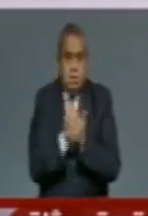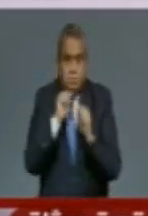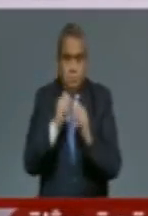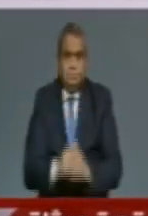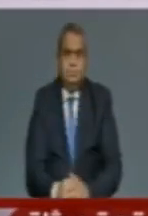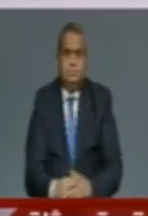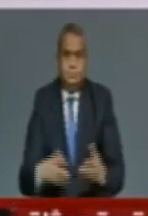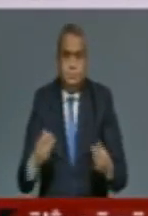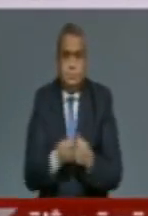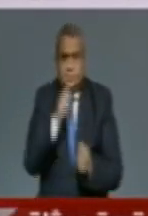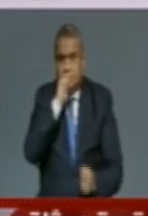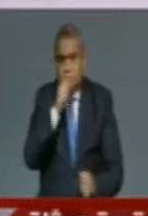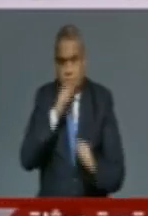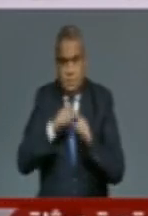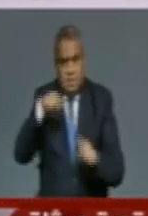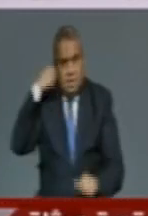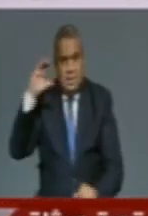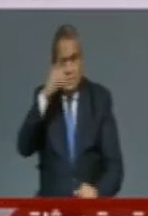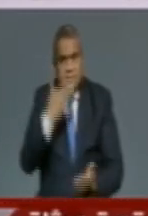معك الكلمة السيد الرئيس.